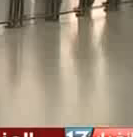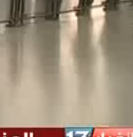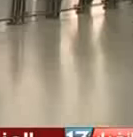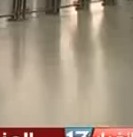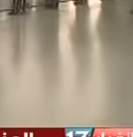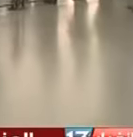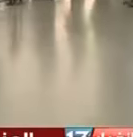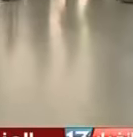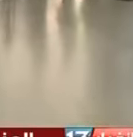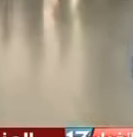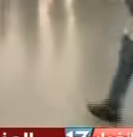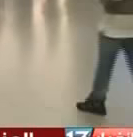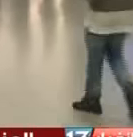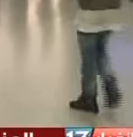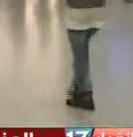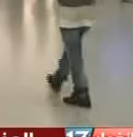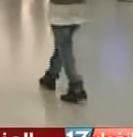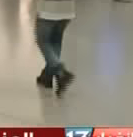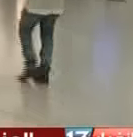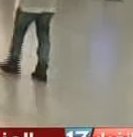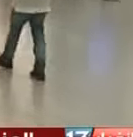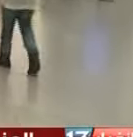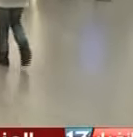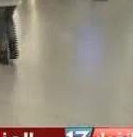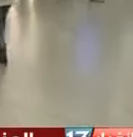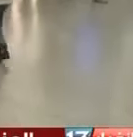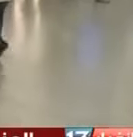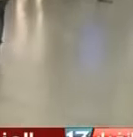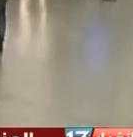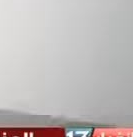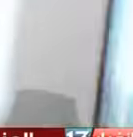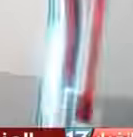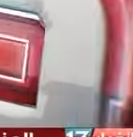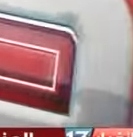النقل يتعهد باتخاذ إجراءات ردعية.